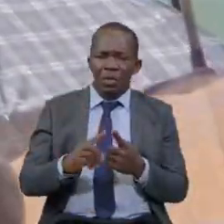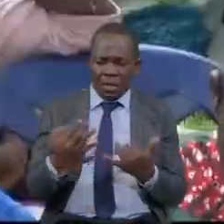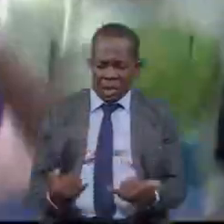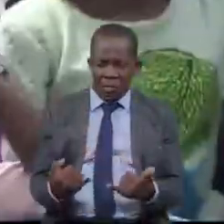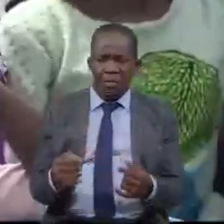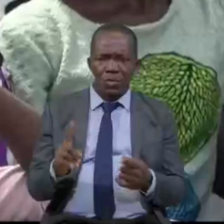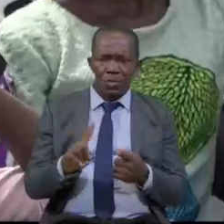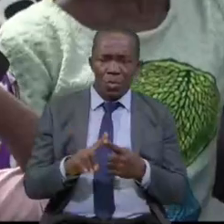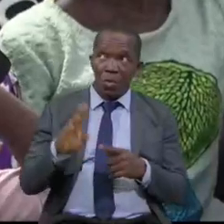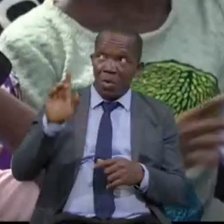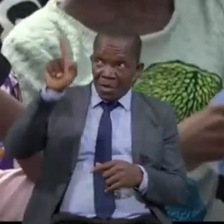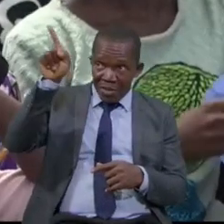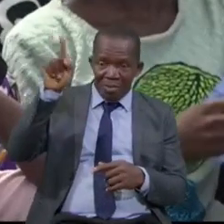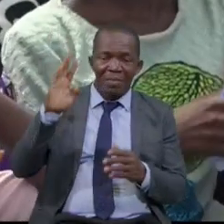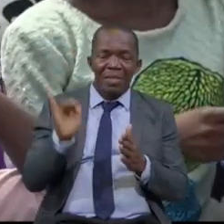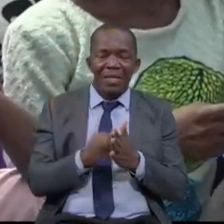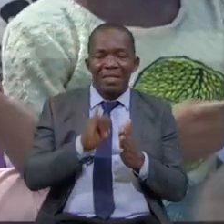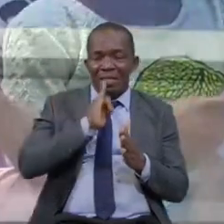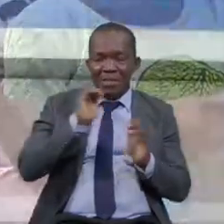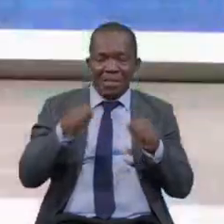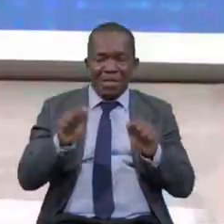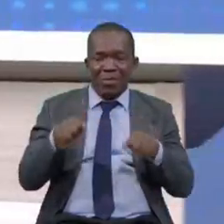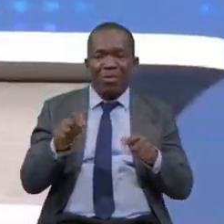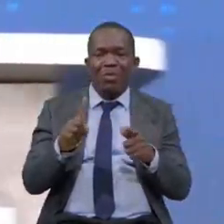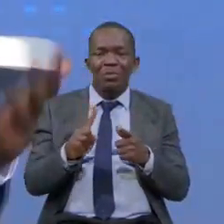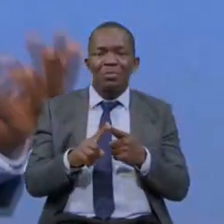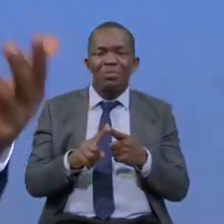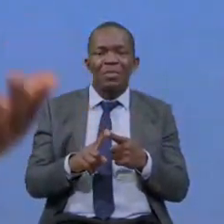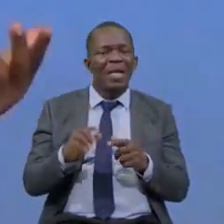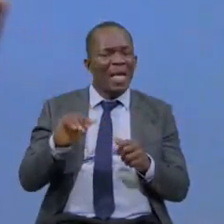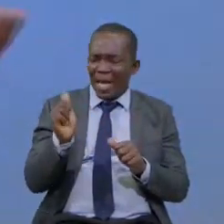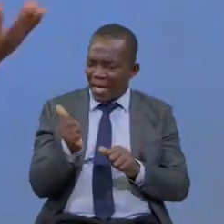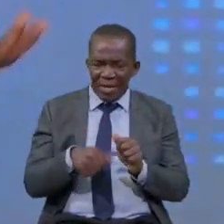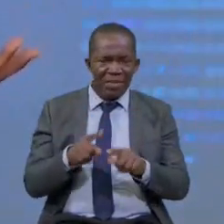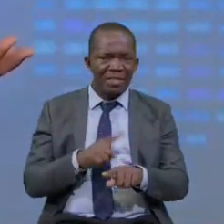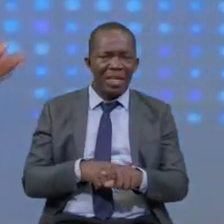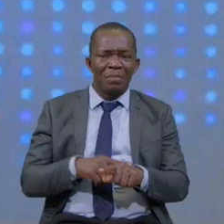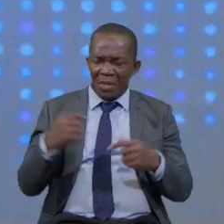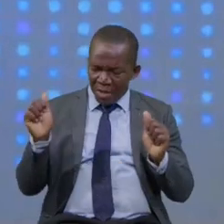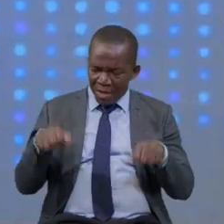20. Oh, à celui qui peut, chaque fois que tu pries, tu viens à lui.